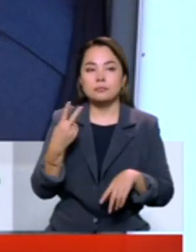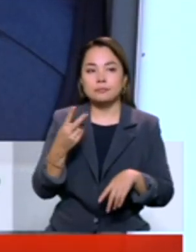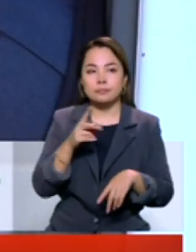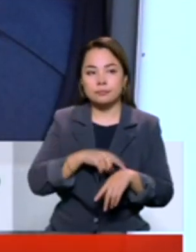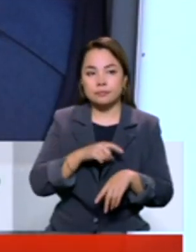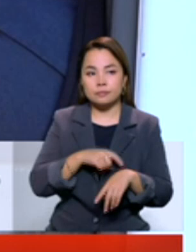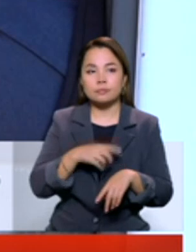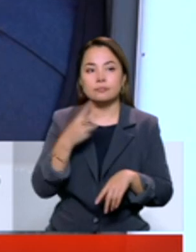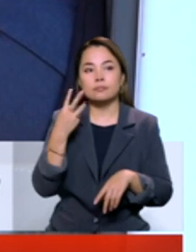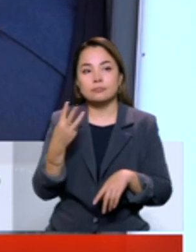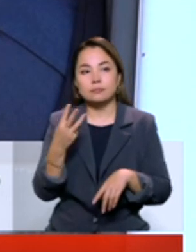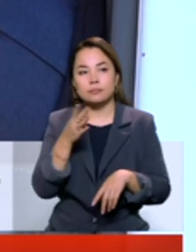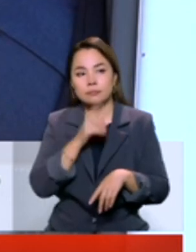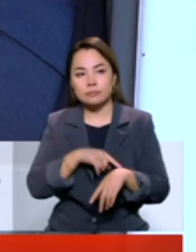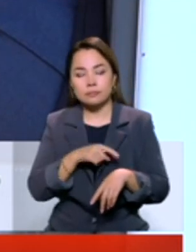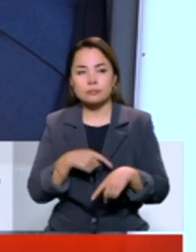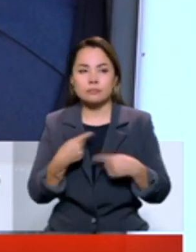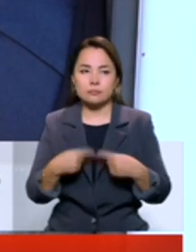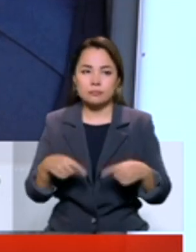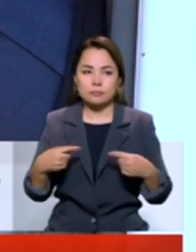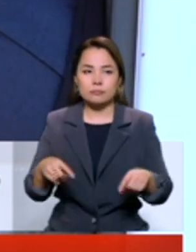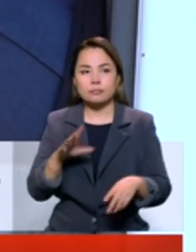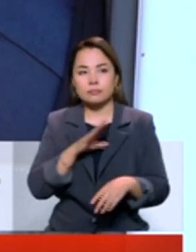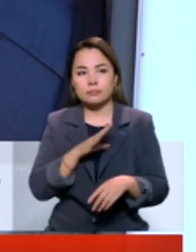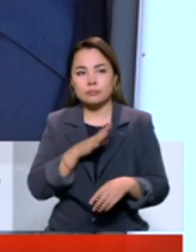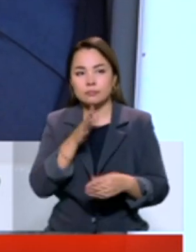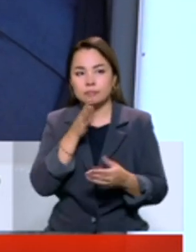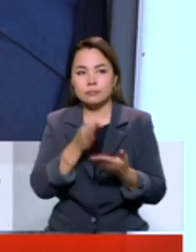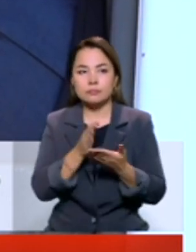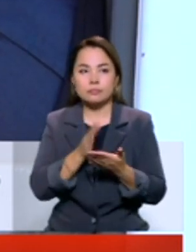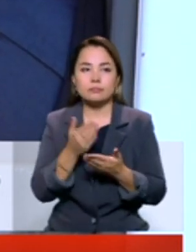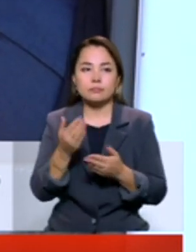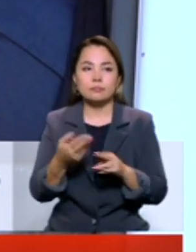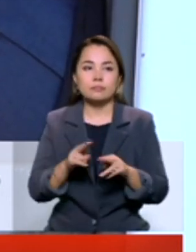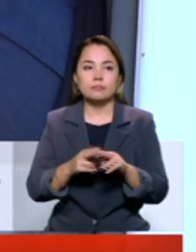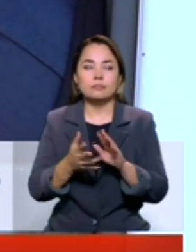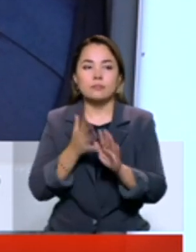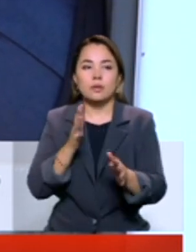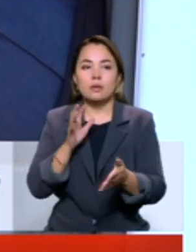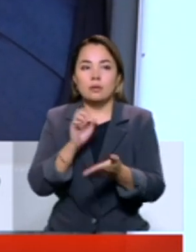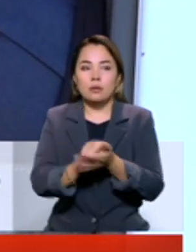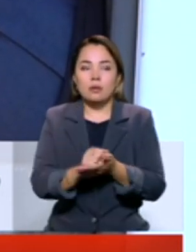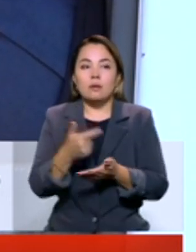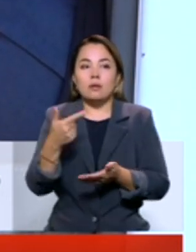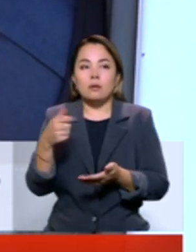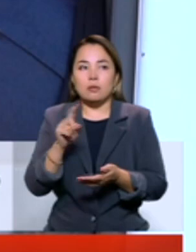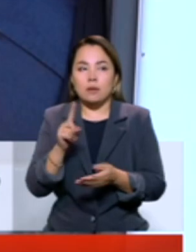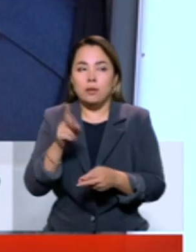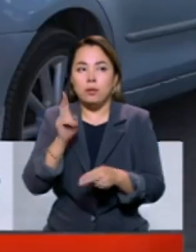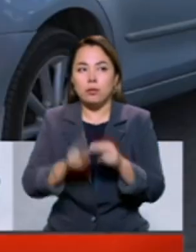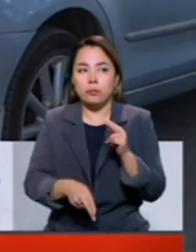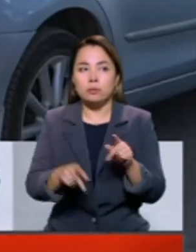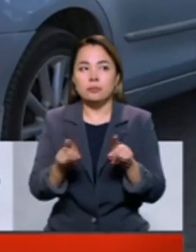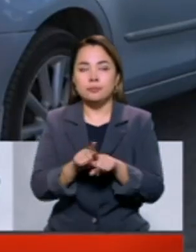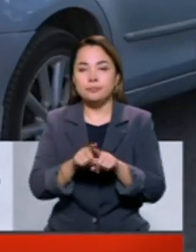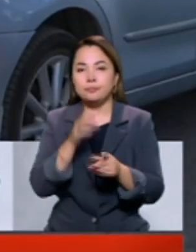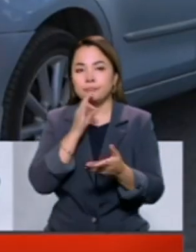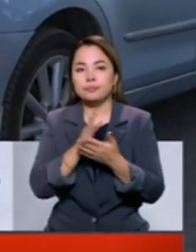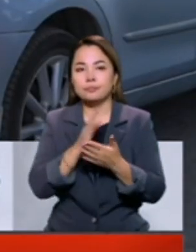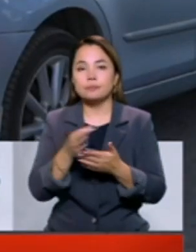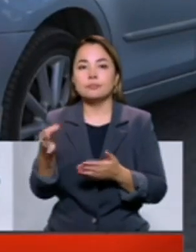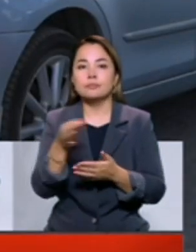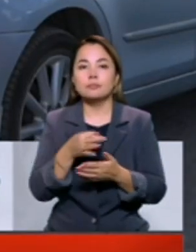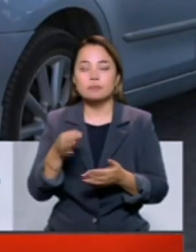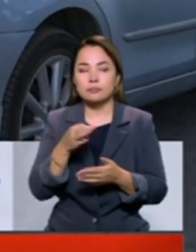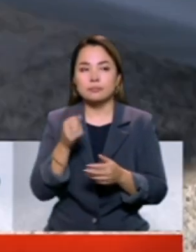болады. Әр кезде әр қалай ғой. Ең қызығы очередьтен келгенде газ бітіп қалған қызық болады, қайтар жүрген. Облысқа